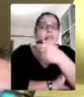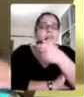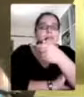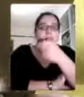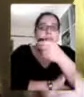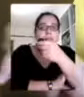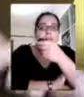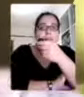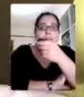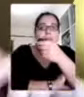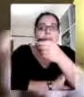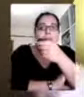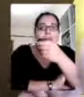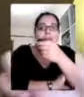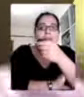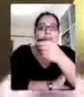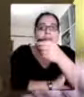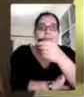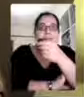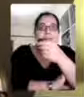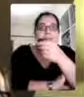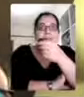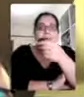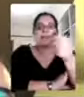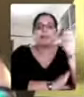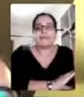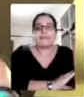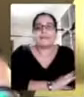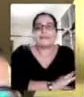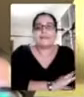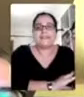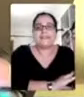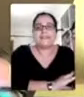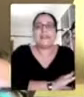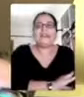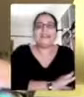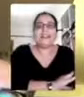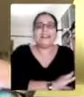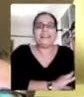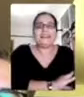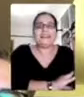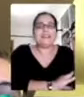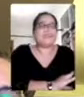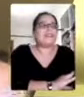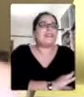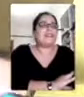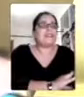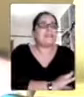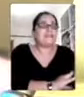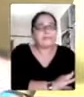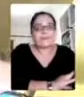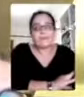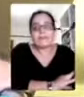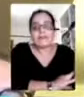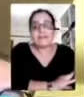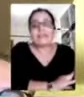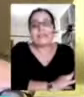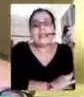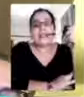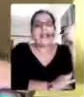Varmış. Da pratik. Tam tepeden kanca şeklinde içeriye denk gelecek şekilde de yapabilirsiniz onu. Öyle ayarlayıp değil mi? Duman yolunu.